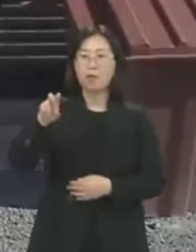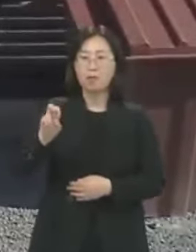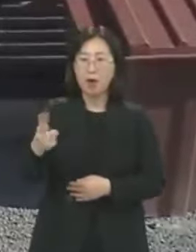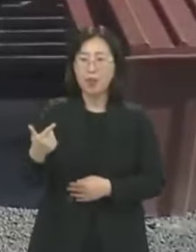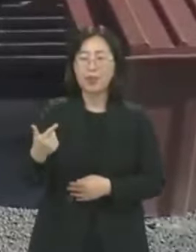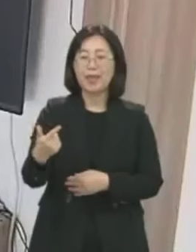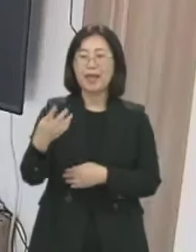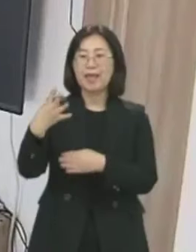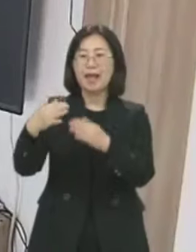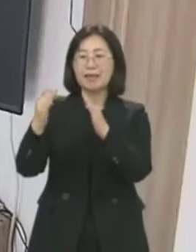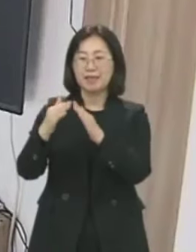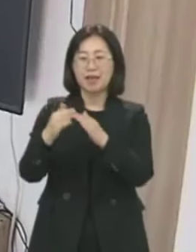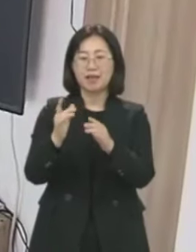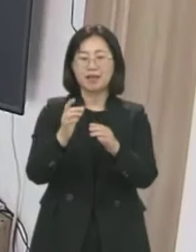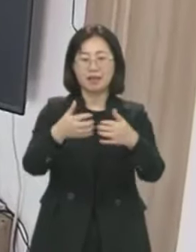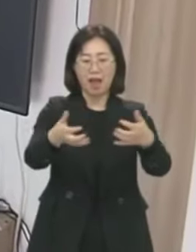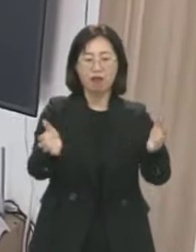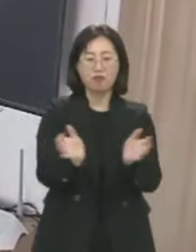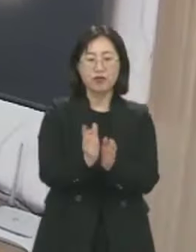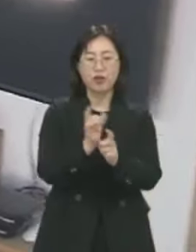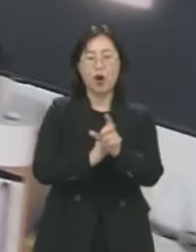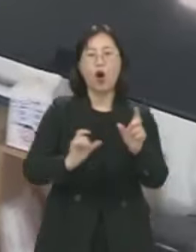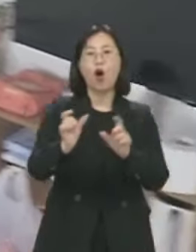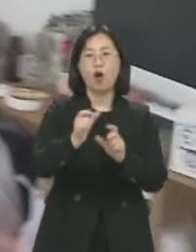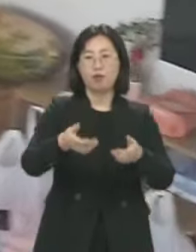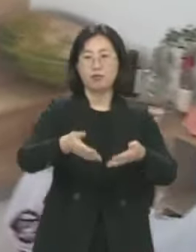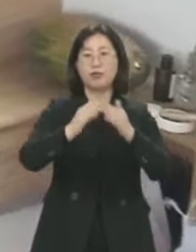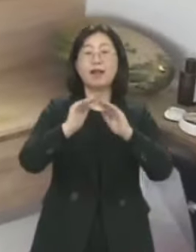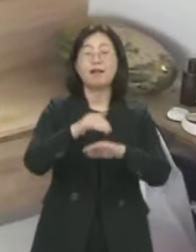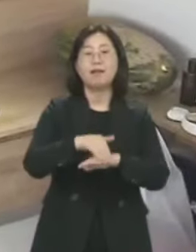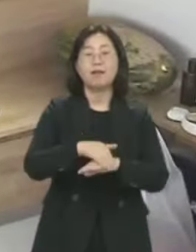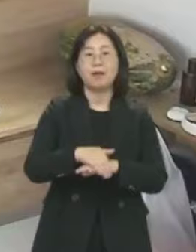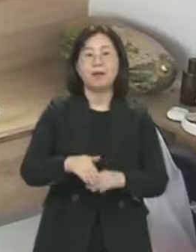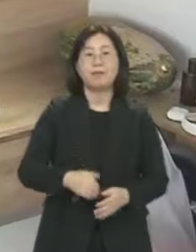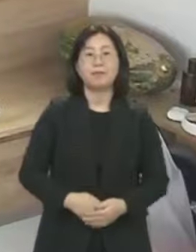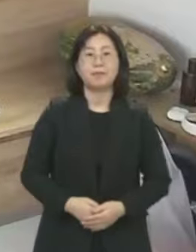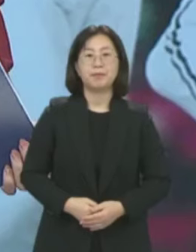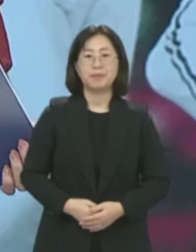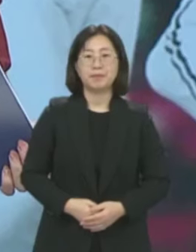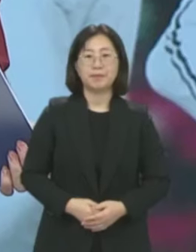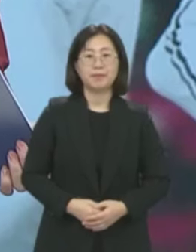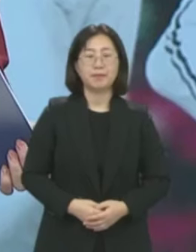기어타운을 추가로 설치할 계획입니다. TJB 박범식입니다.